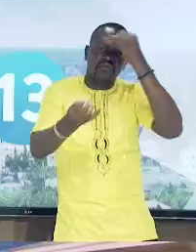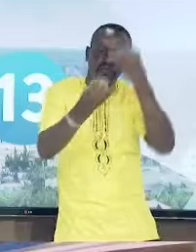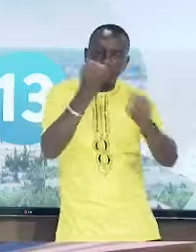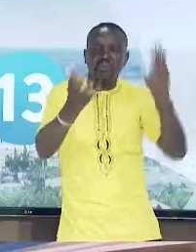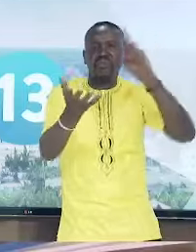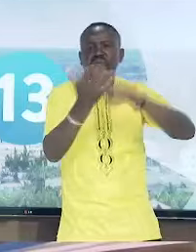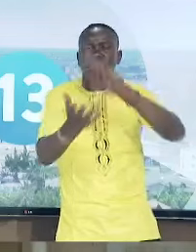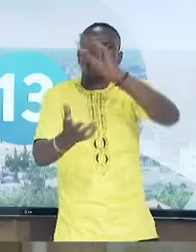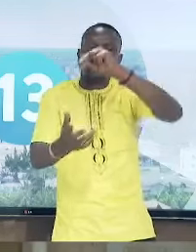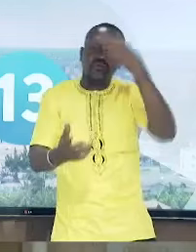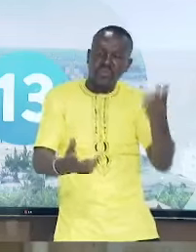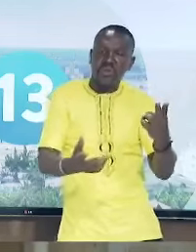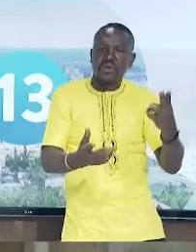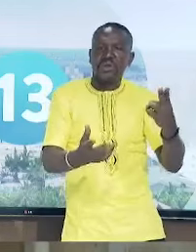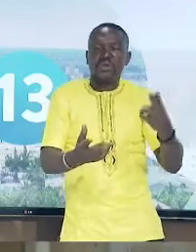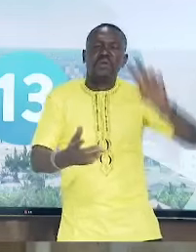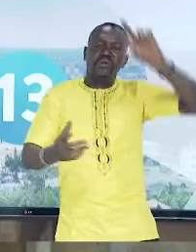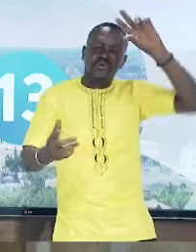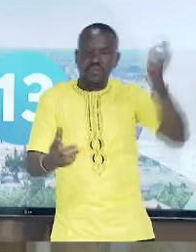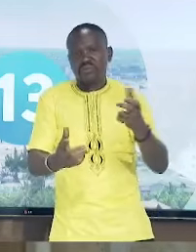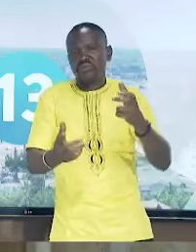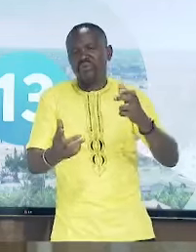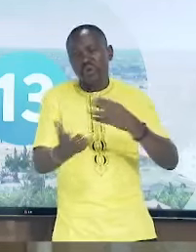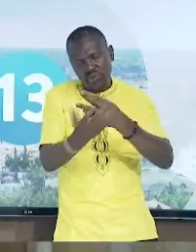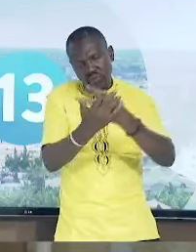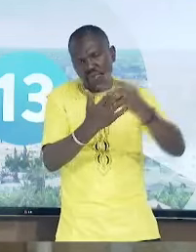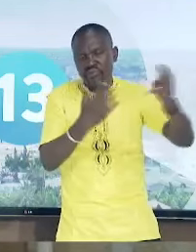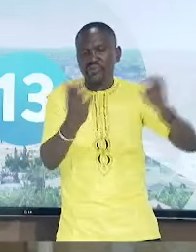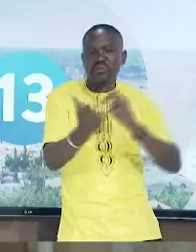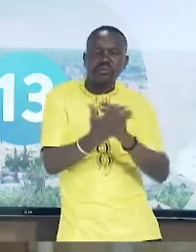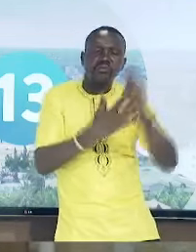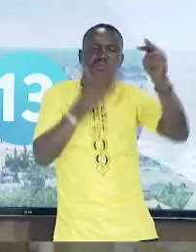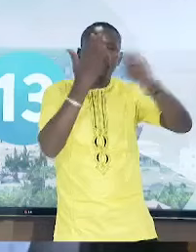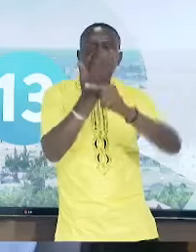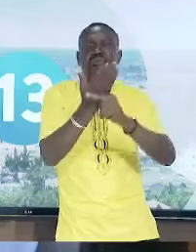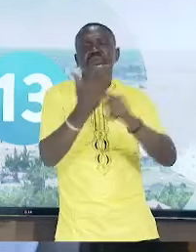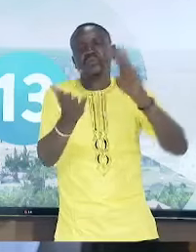2022. Cette troisième phase, entamée en novembre 2022,